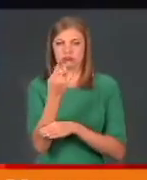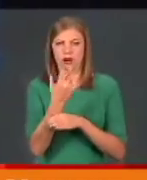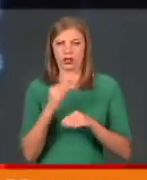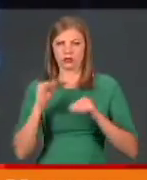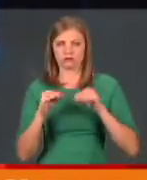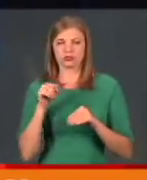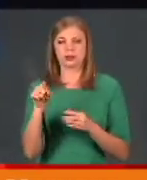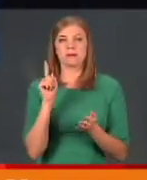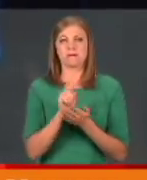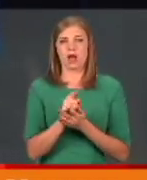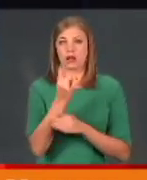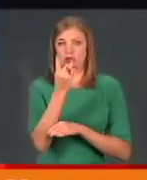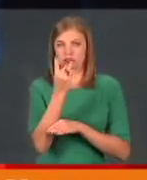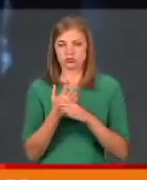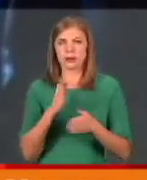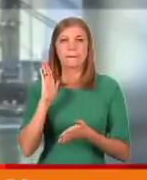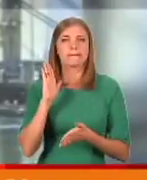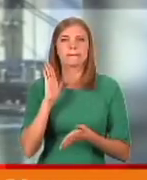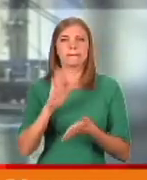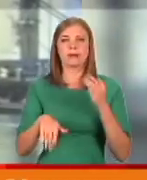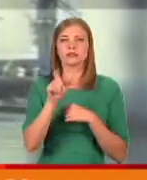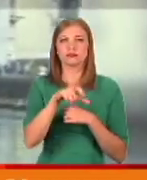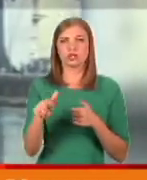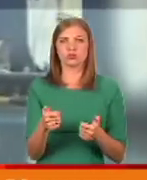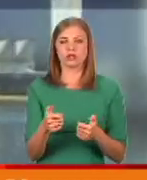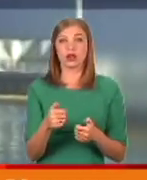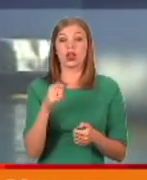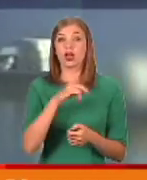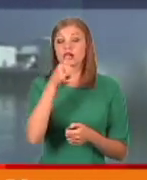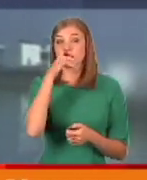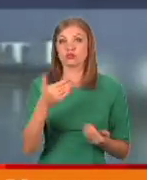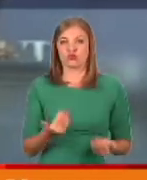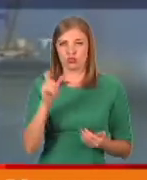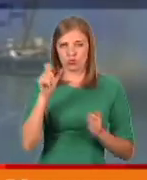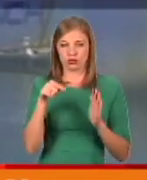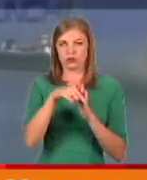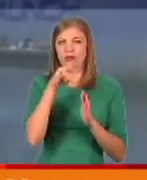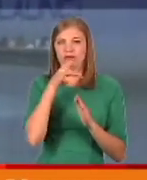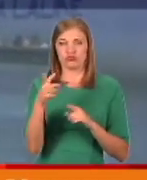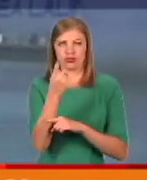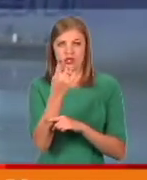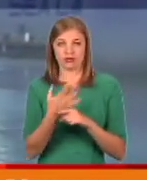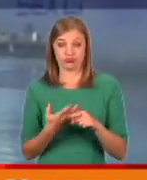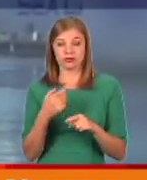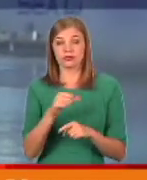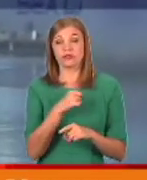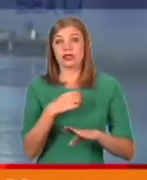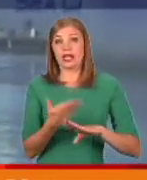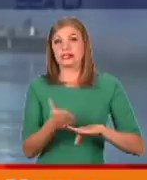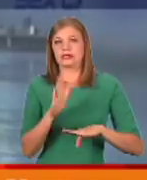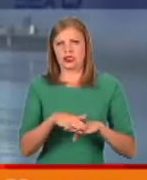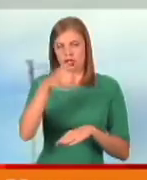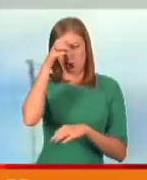Вона має стартувати без персоналу. Не виживе людина на платформі під час запуску. Надскладне